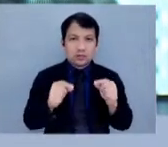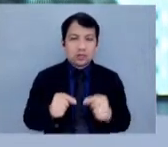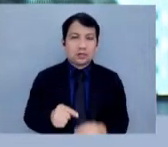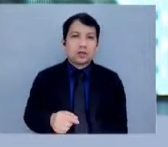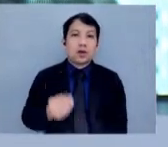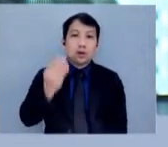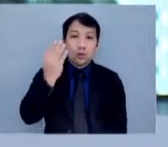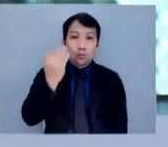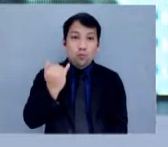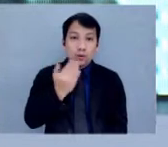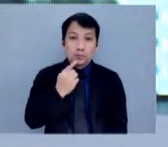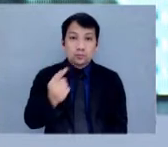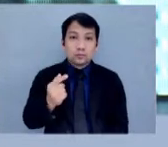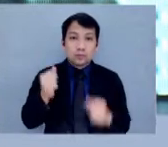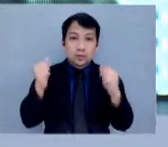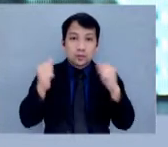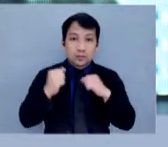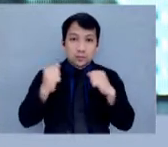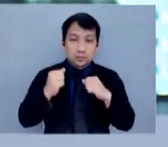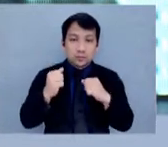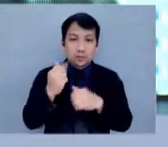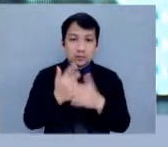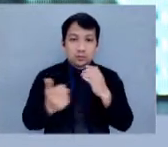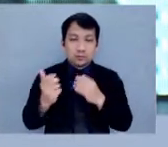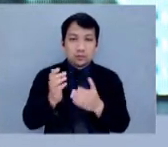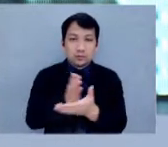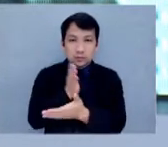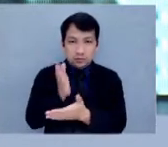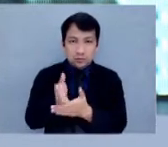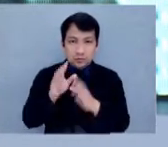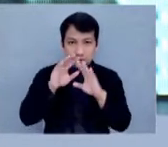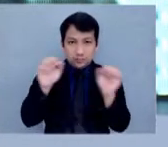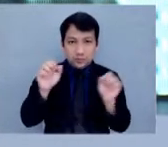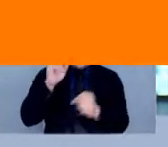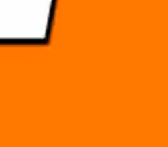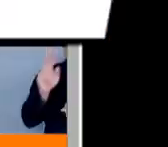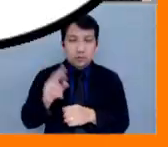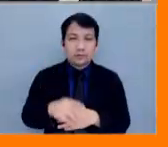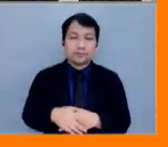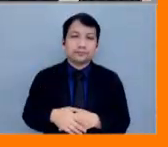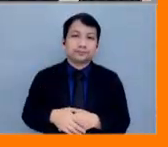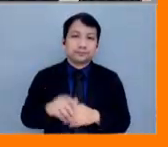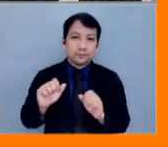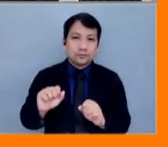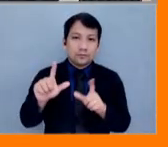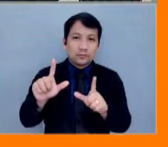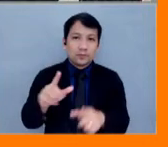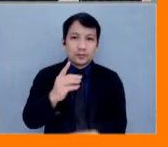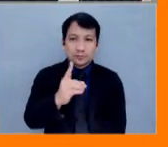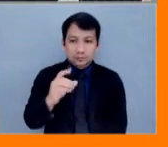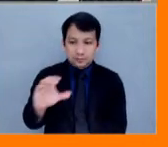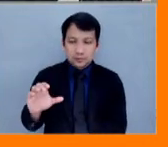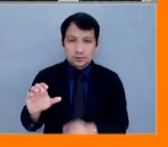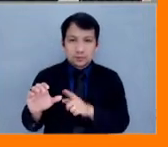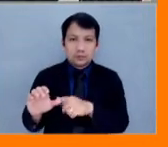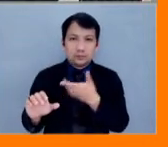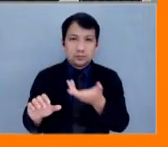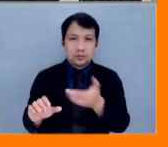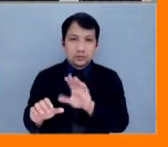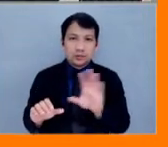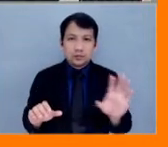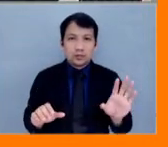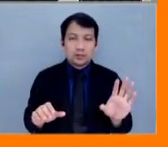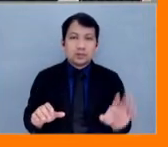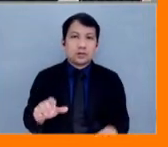ng Trilateral Summit na dinaluhan ni PBBM. Live mula sa Washington, D.C., nasa frontline ng balitang yan,